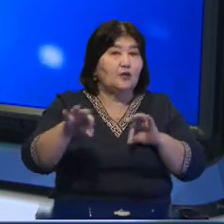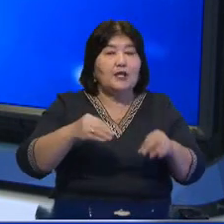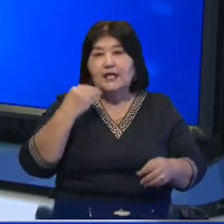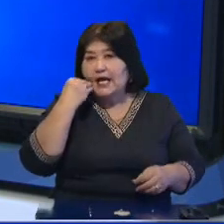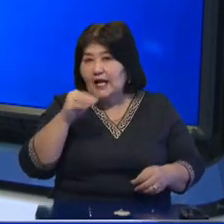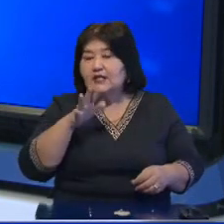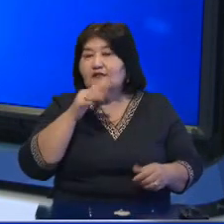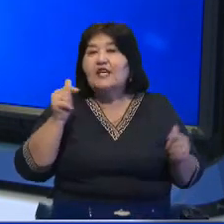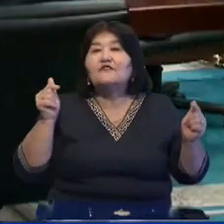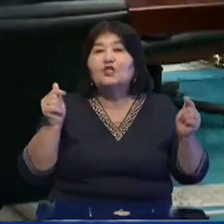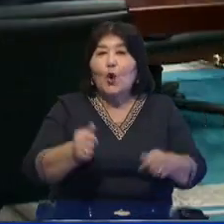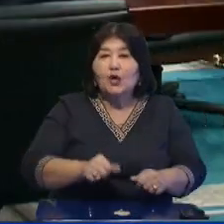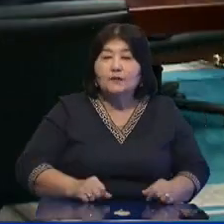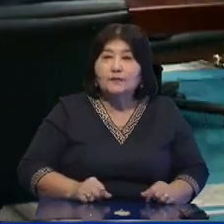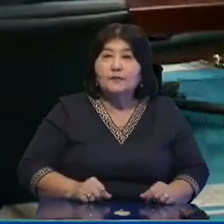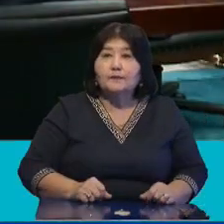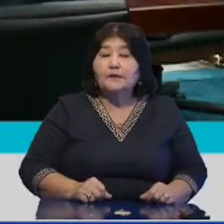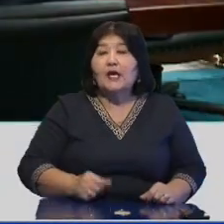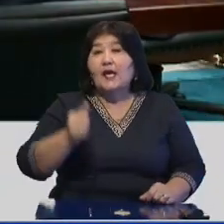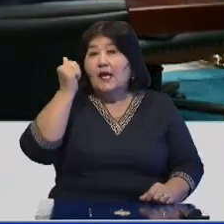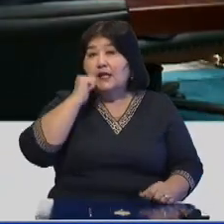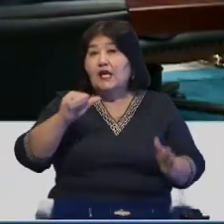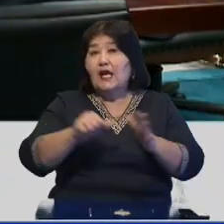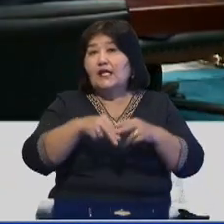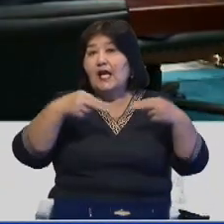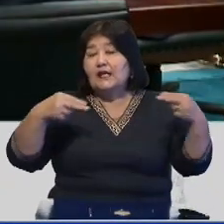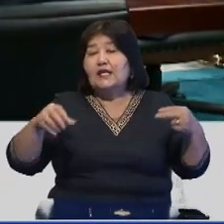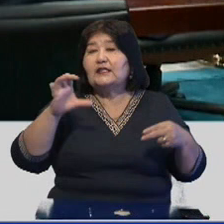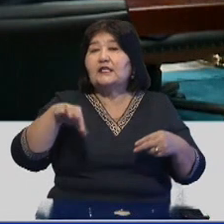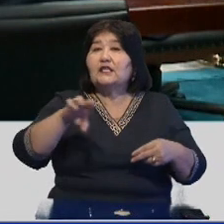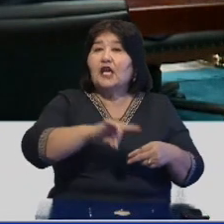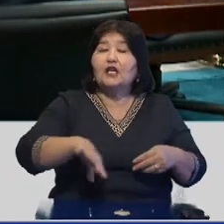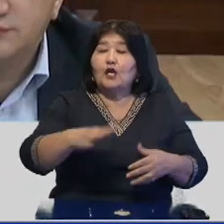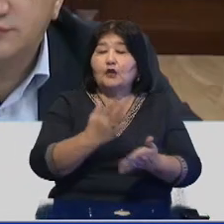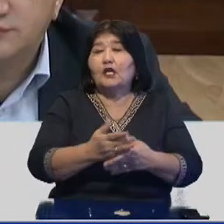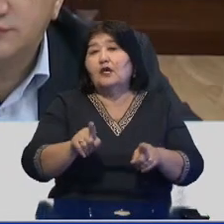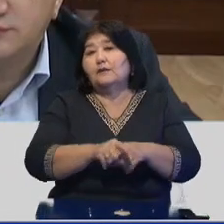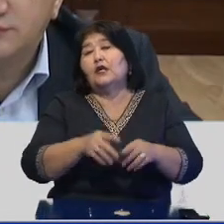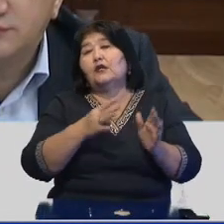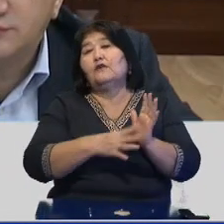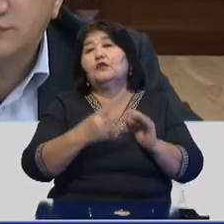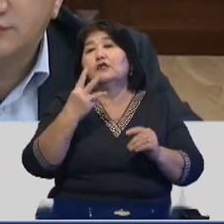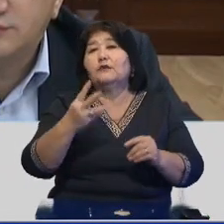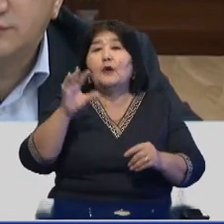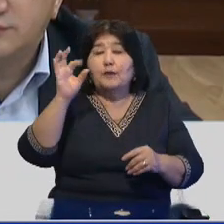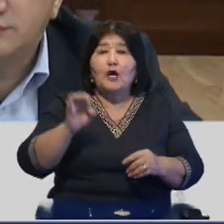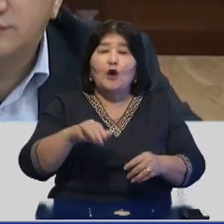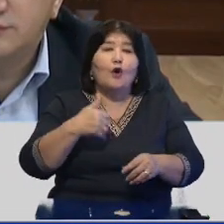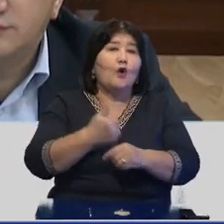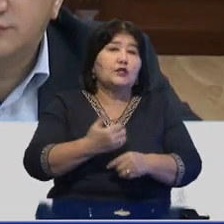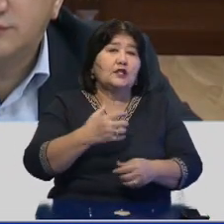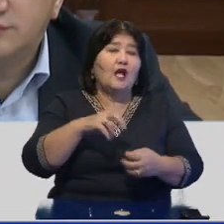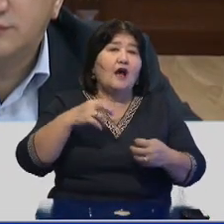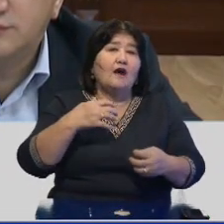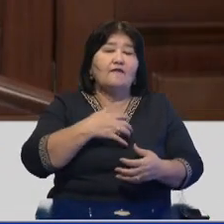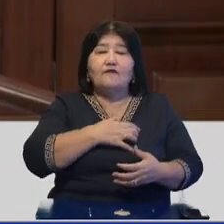качественный и в срок износ электросетей в сардори ском районе составляет 80% особенно остро стоит вопрос